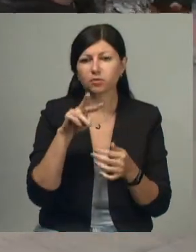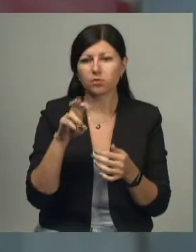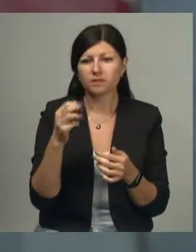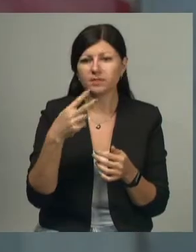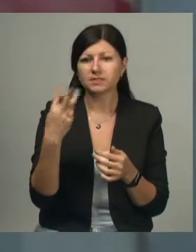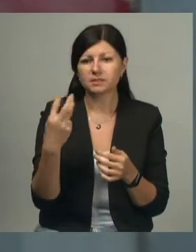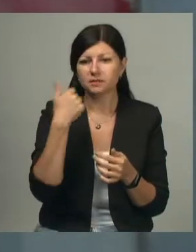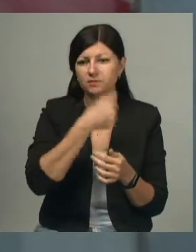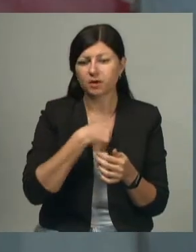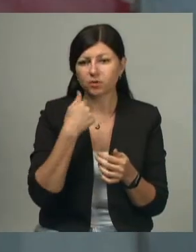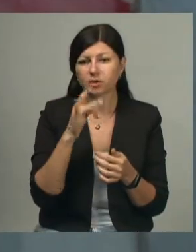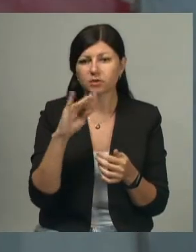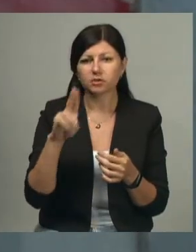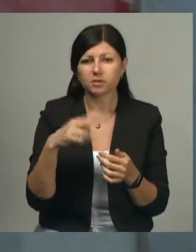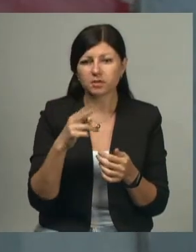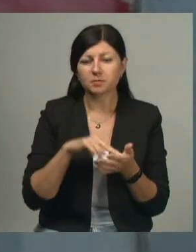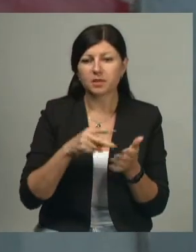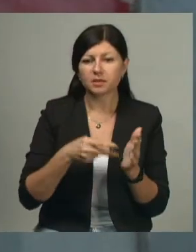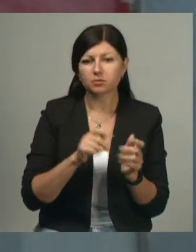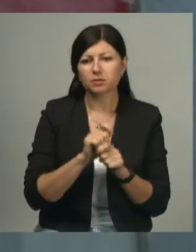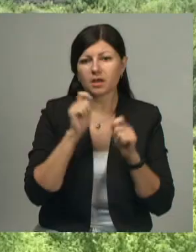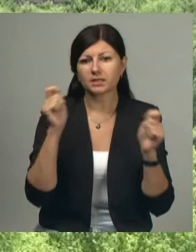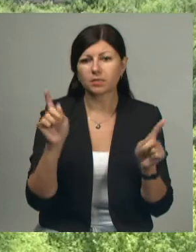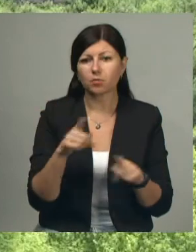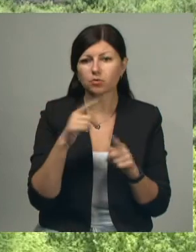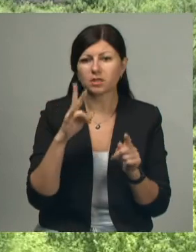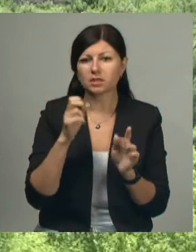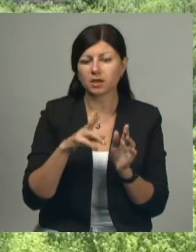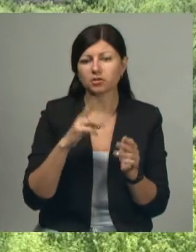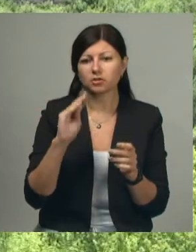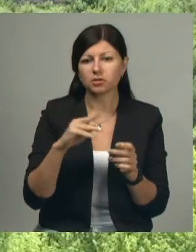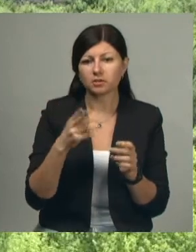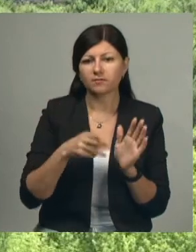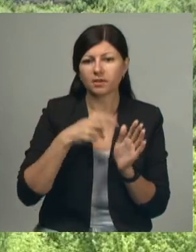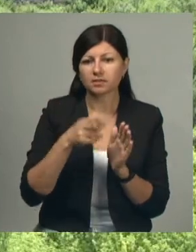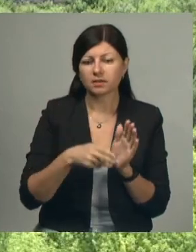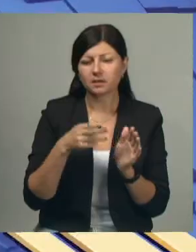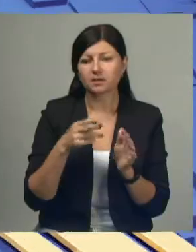2023 года РЖД планирует также открыть музей на железнодорожном вокзале в Старом Осколе.